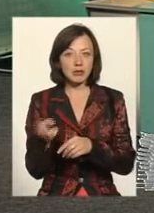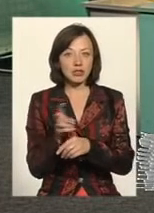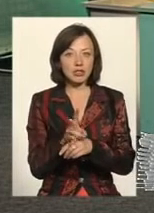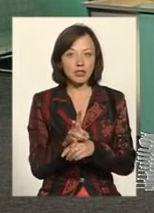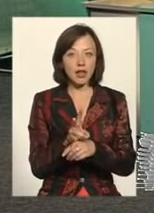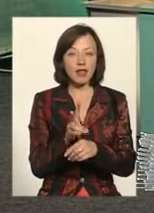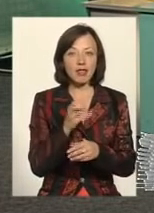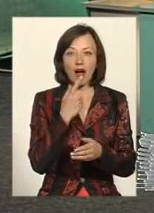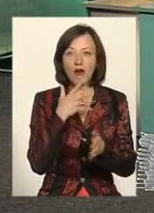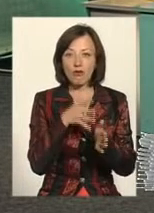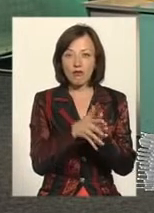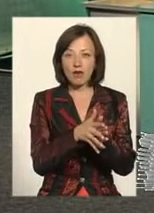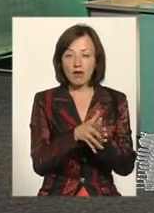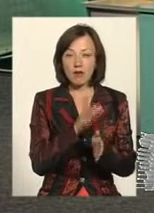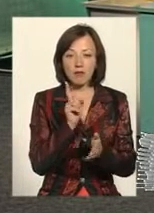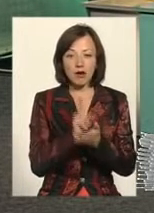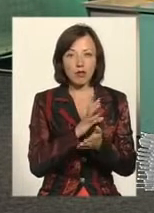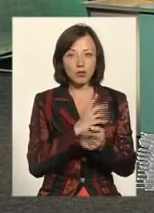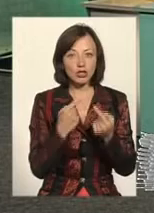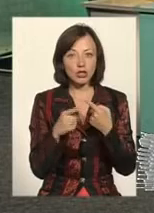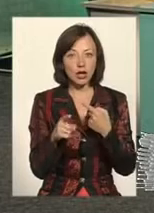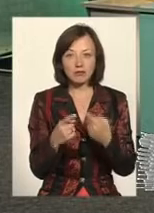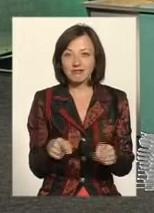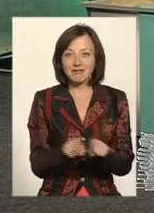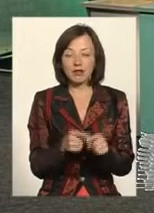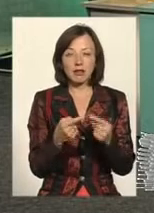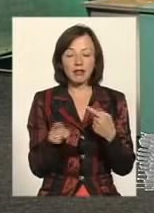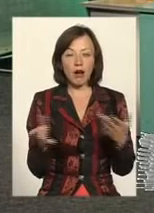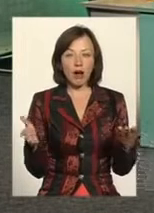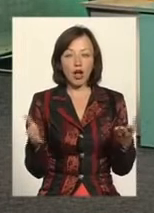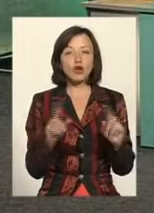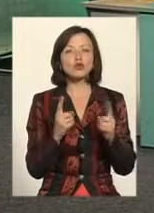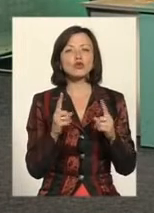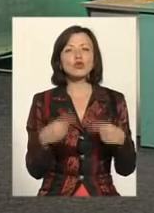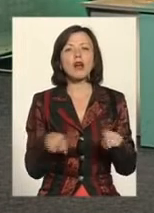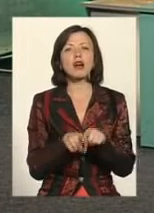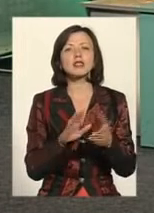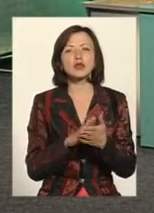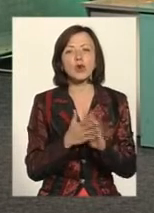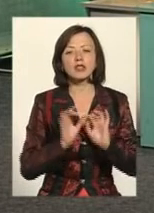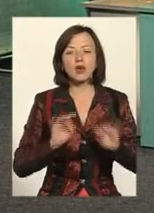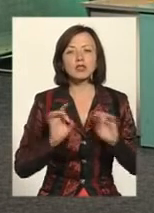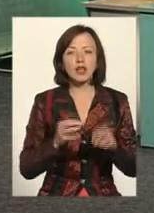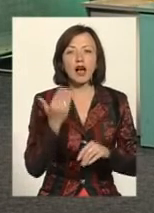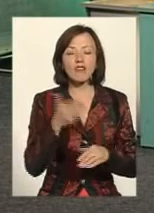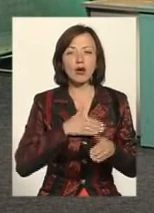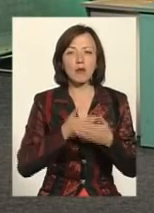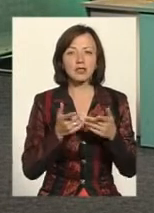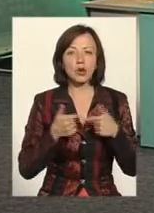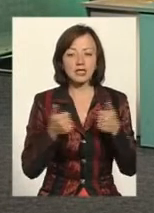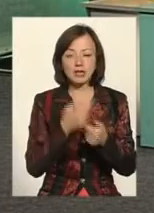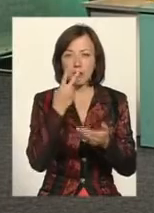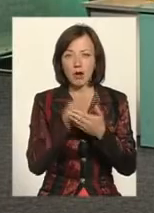на крові, і мали би бути якось інакше, а воно якось не так, не інакше». А чому така ситуація? Розкажіть, будь ласка, як ви, громадська організація,